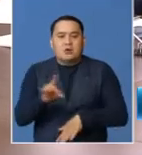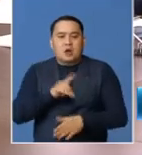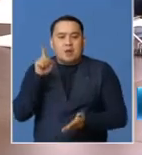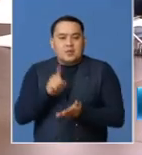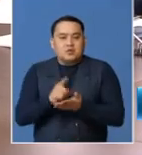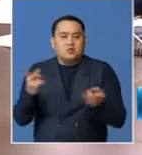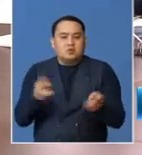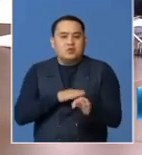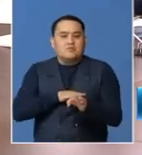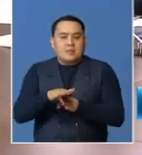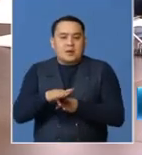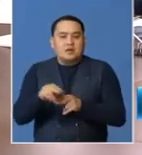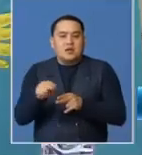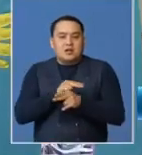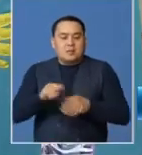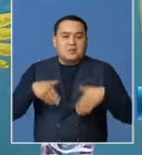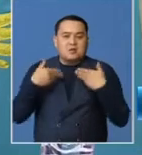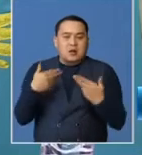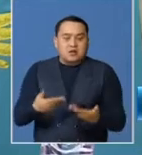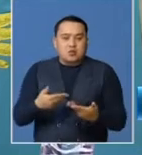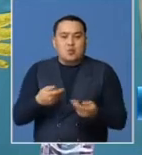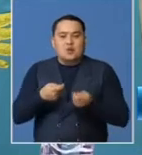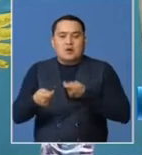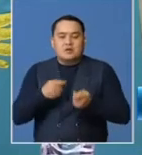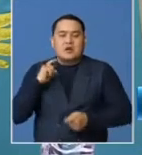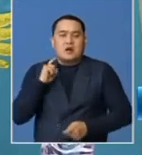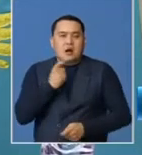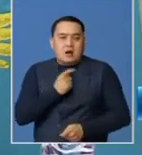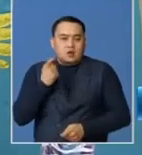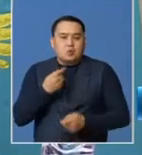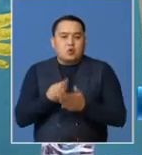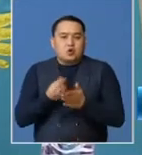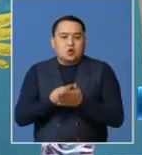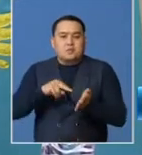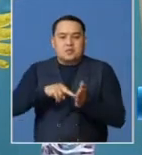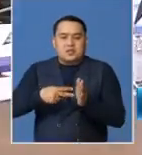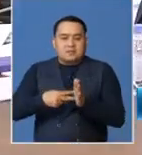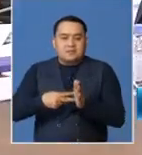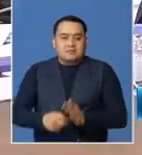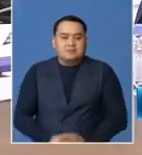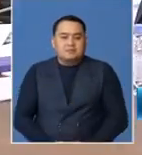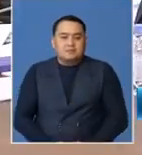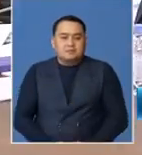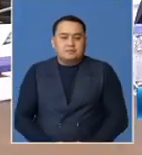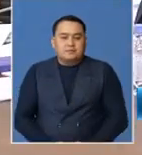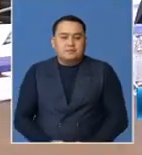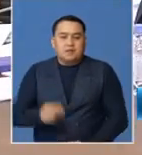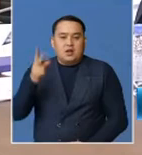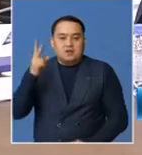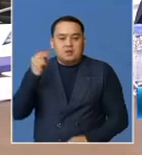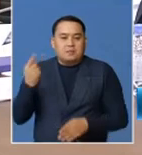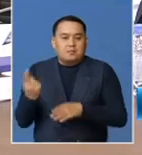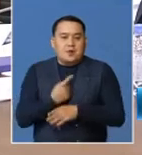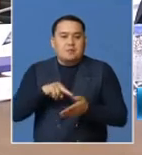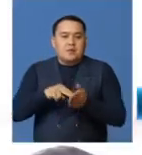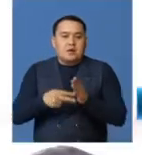все отработать и внести конкретные предложения в управление экономики и бюджетного планирования. В числе первостепенных